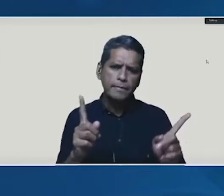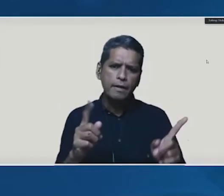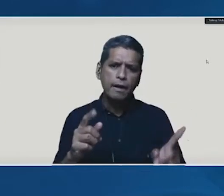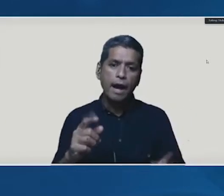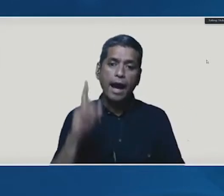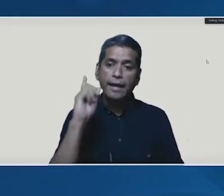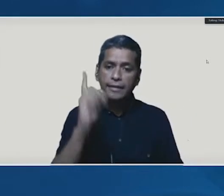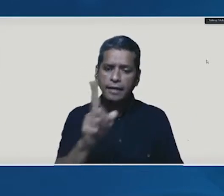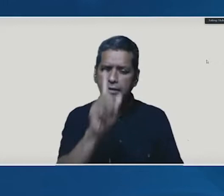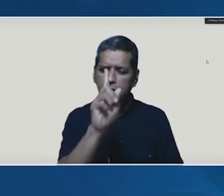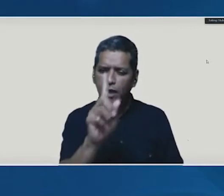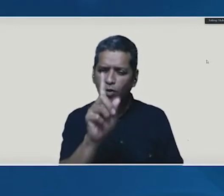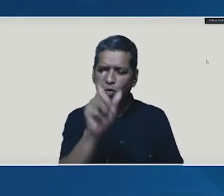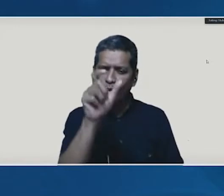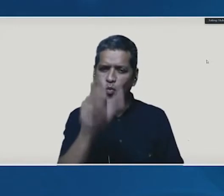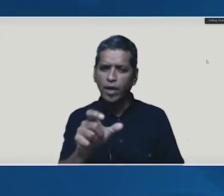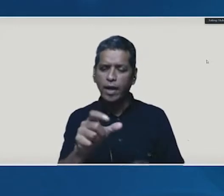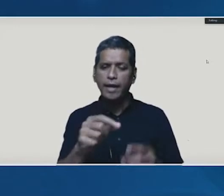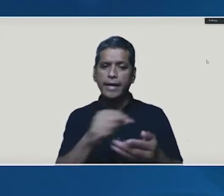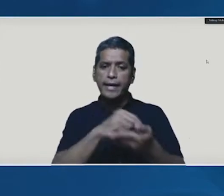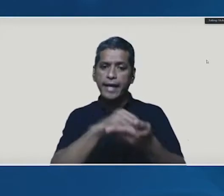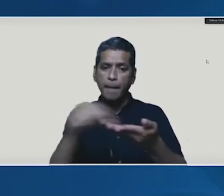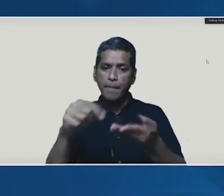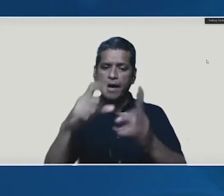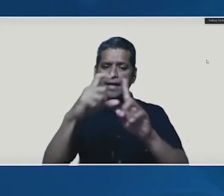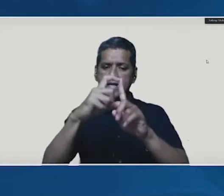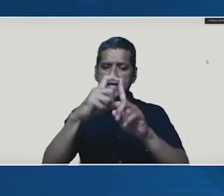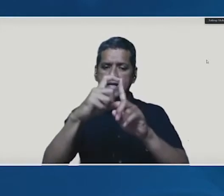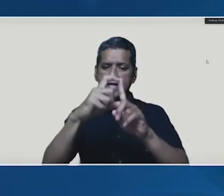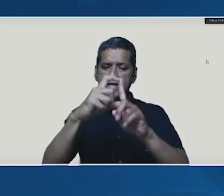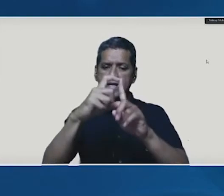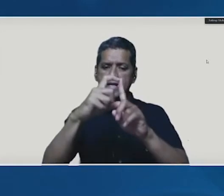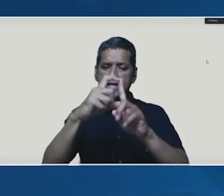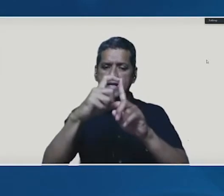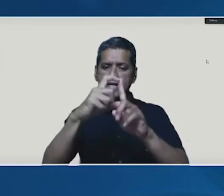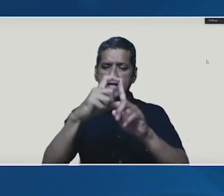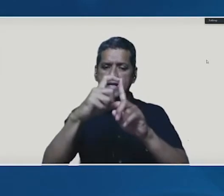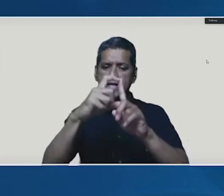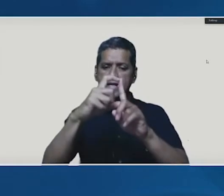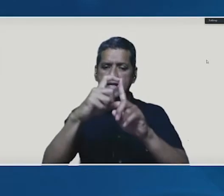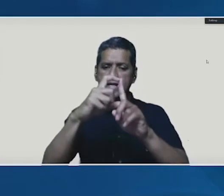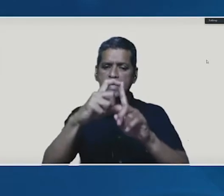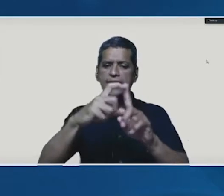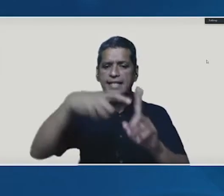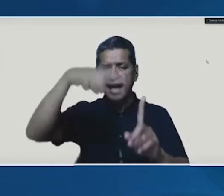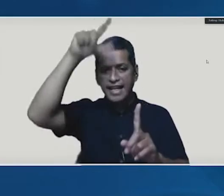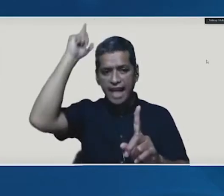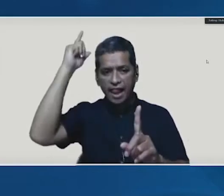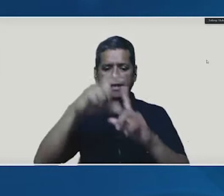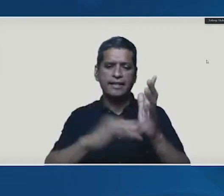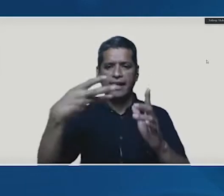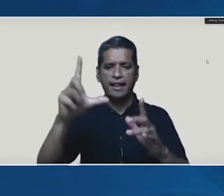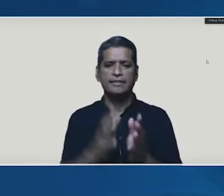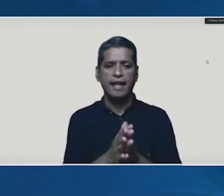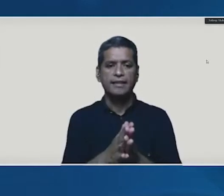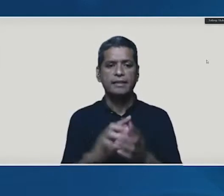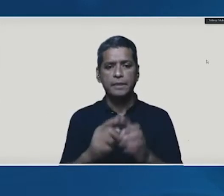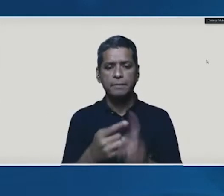ada tokoh yang namanya Daniel sadrakh Mesakh dan Abednego saudara